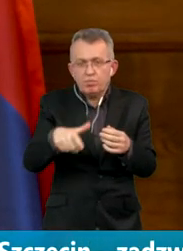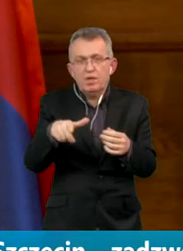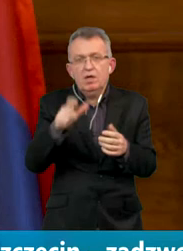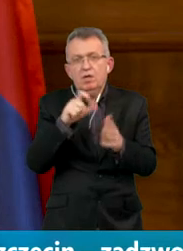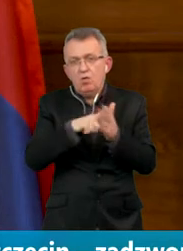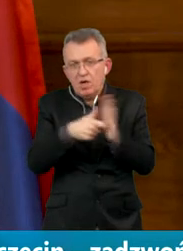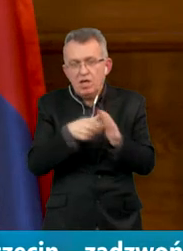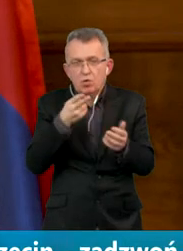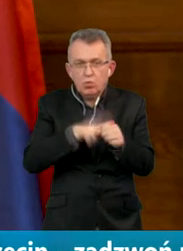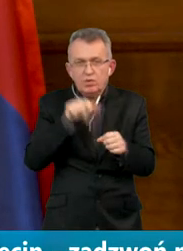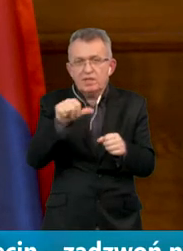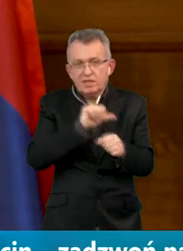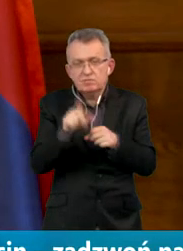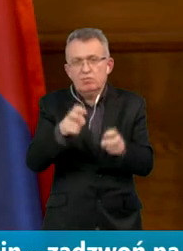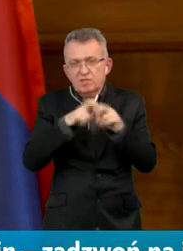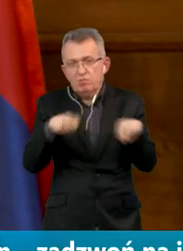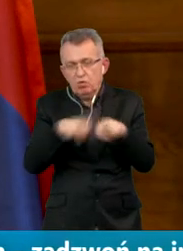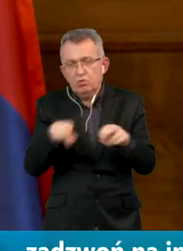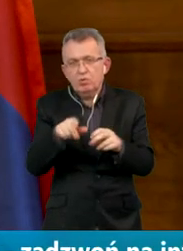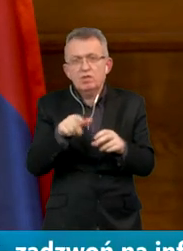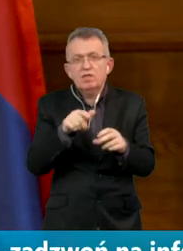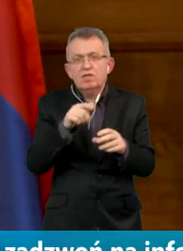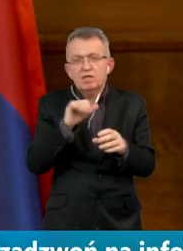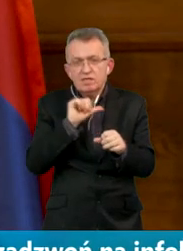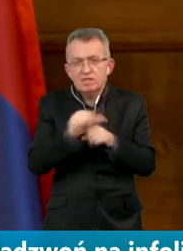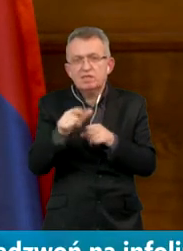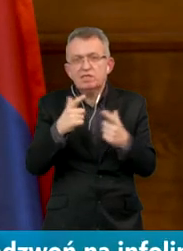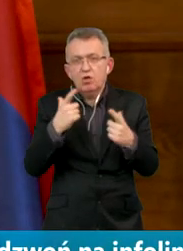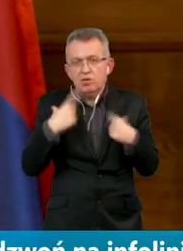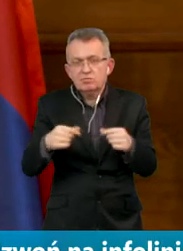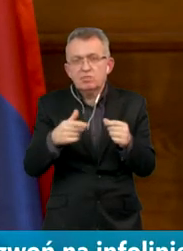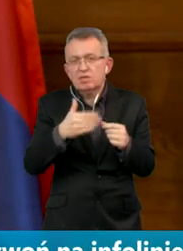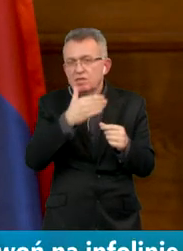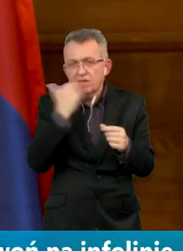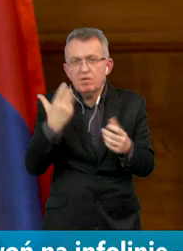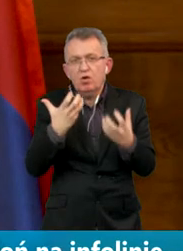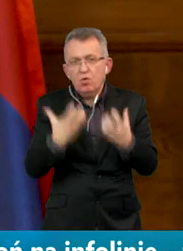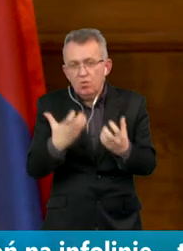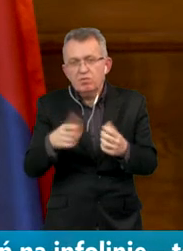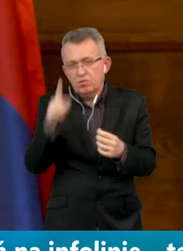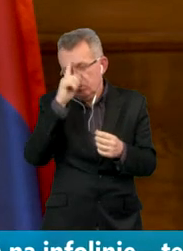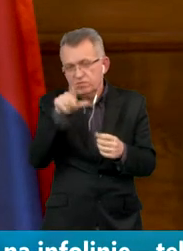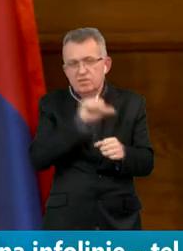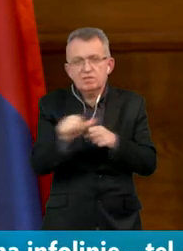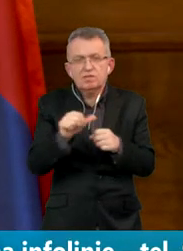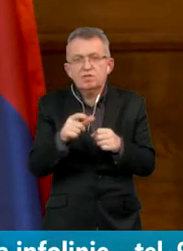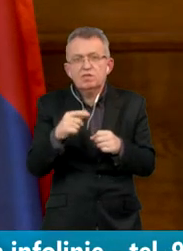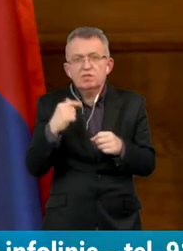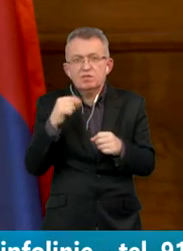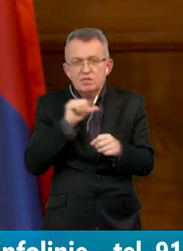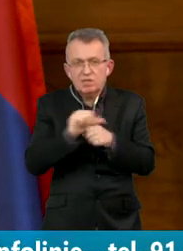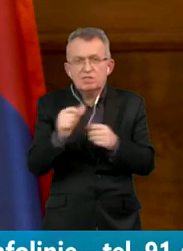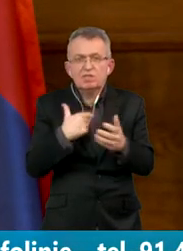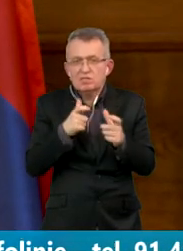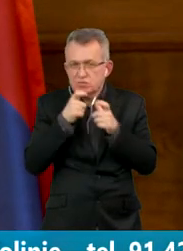przewidziana do takiej modernizacji. Też niestety część osób nie ma na to ochoty, bo my zgłaszamy się z pewnymi